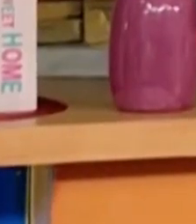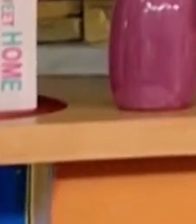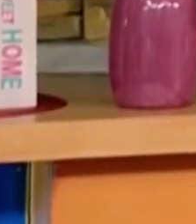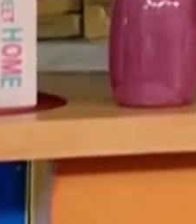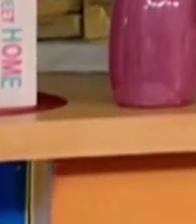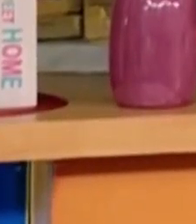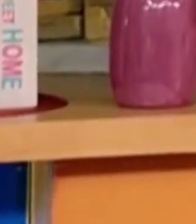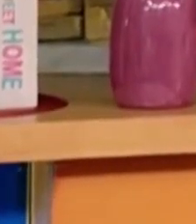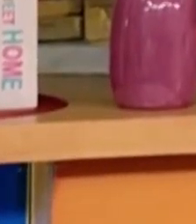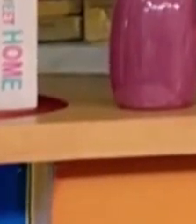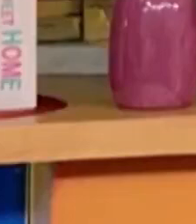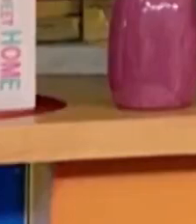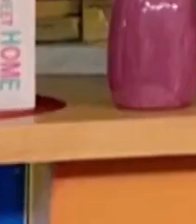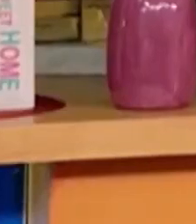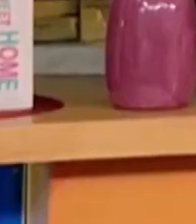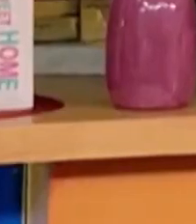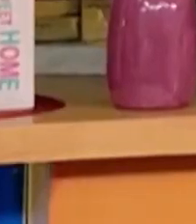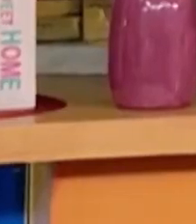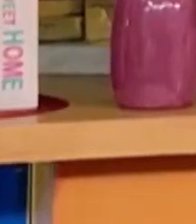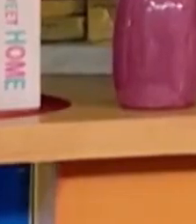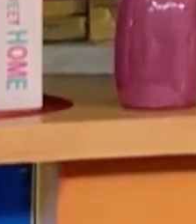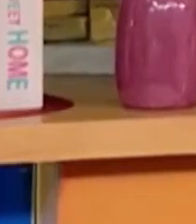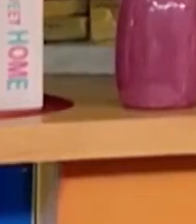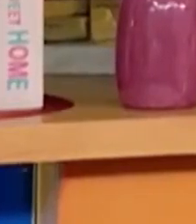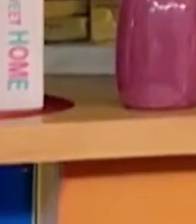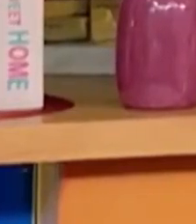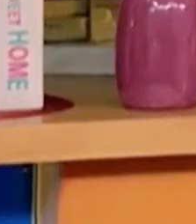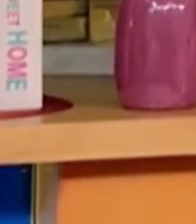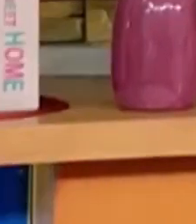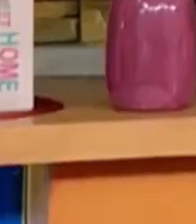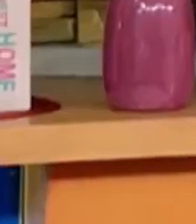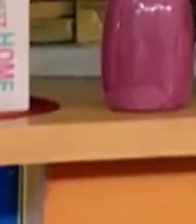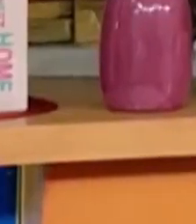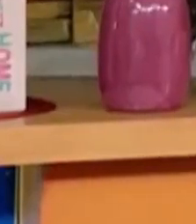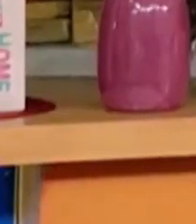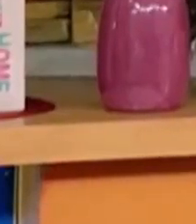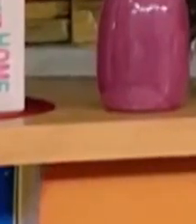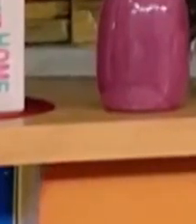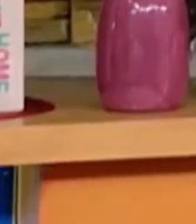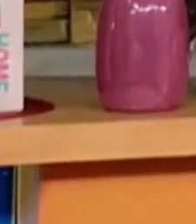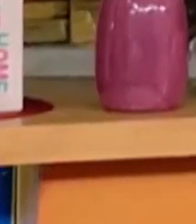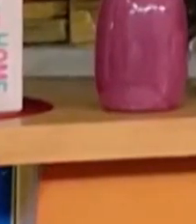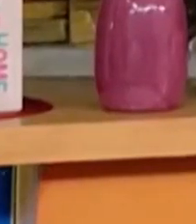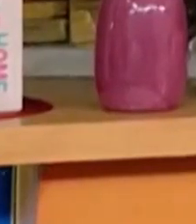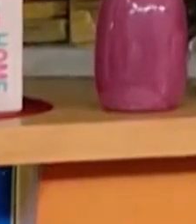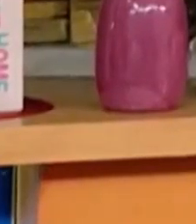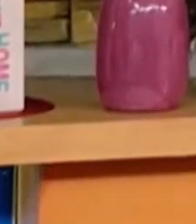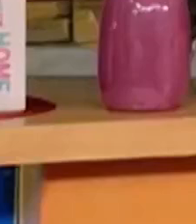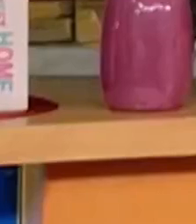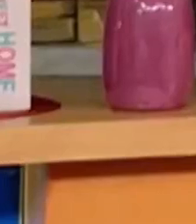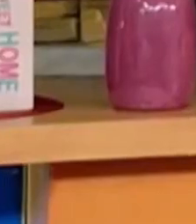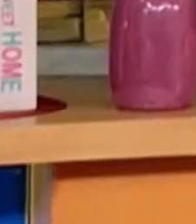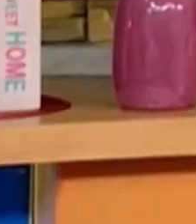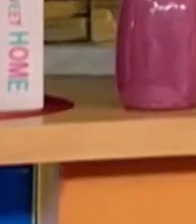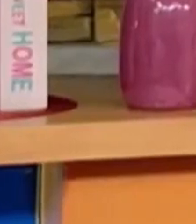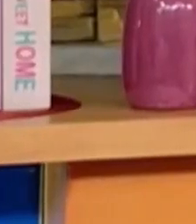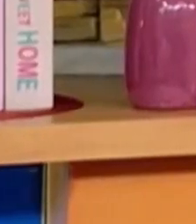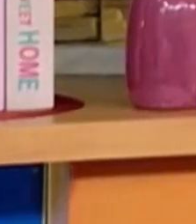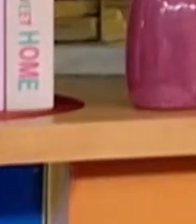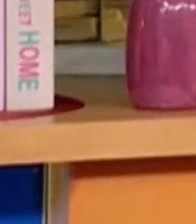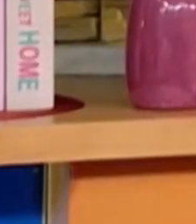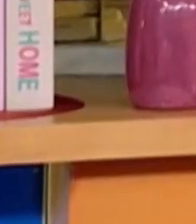news ka sa youtube.com/GMA News. I-click lang ang subscribe button. At sa mga kapuso abroad, maaari